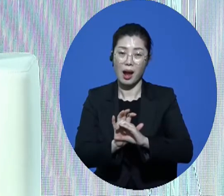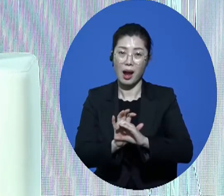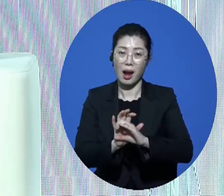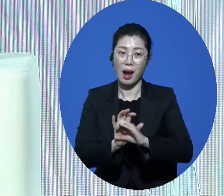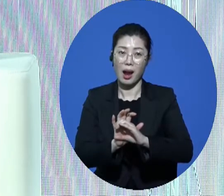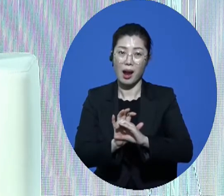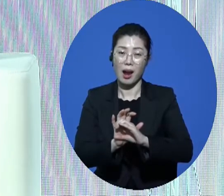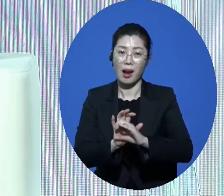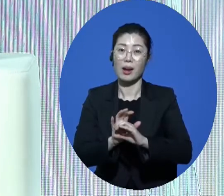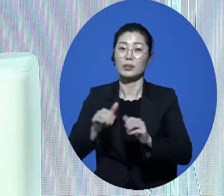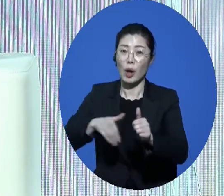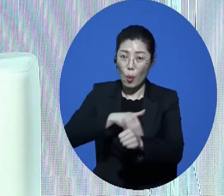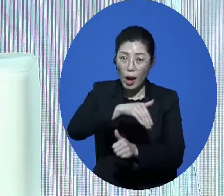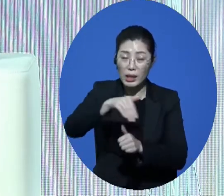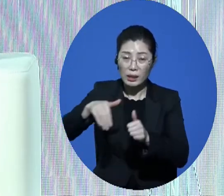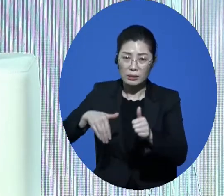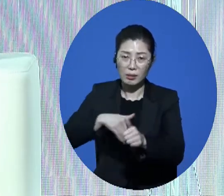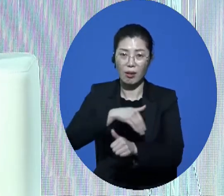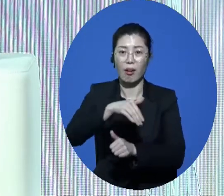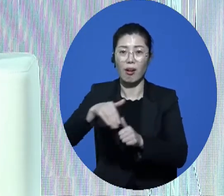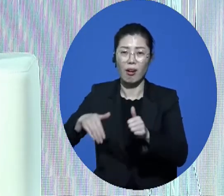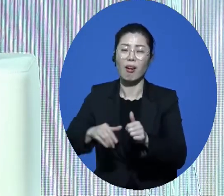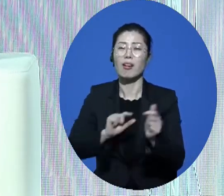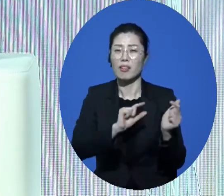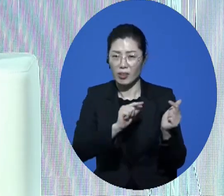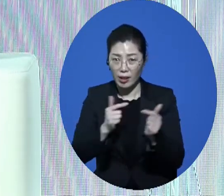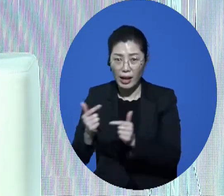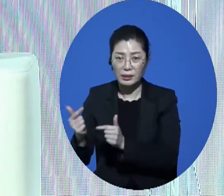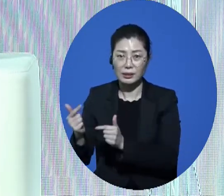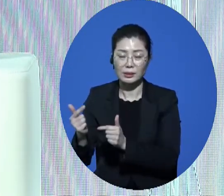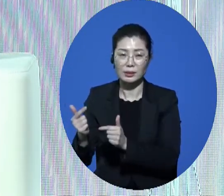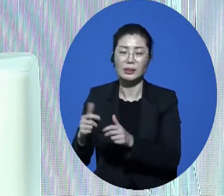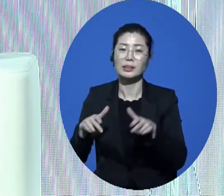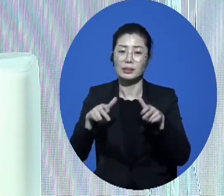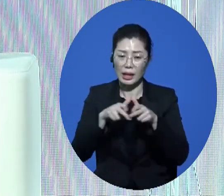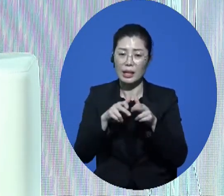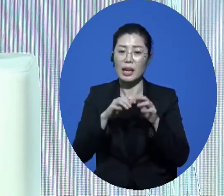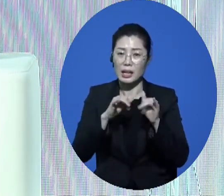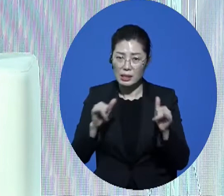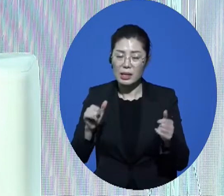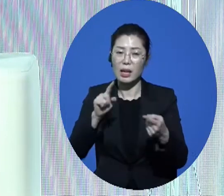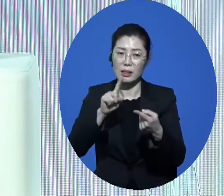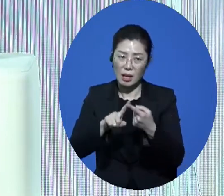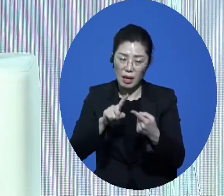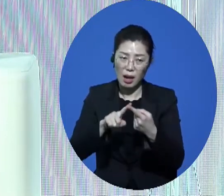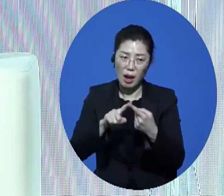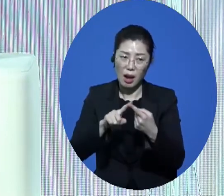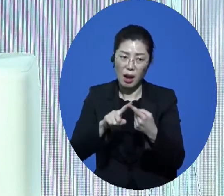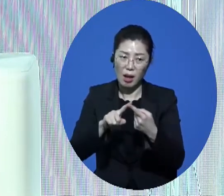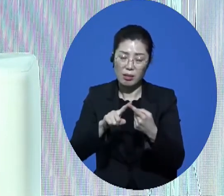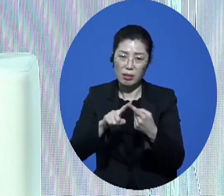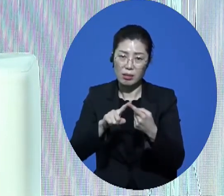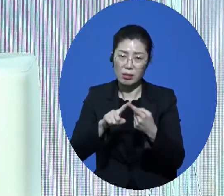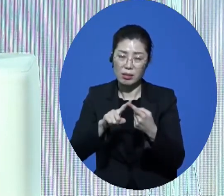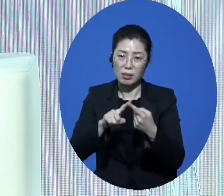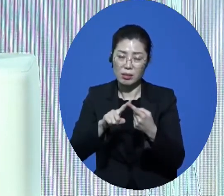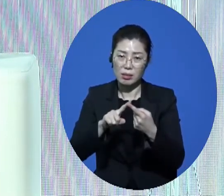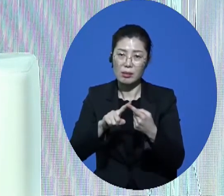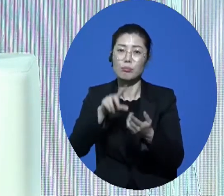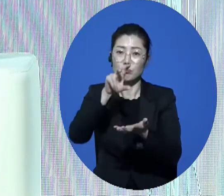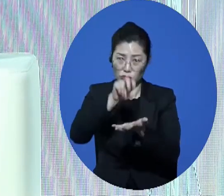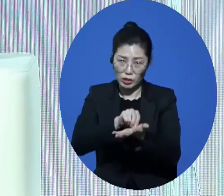팬데믹 시국에서 나타난 여러 가지 장애인들에 대한 분리배제에 관련한